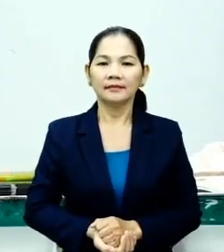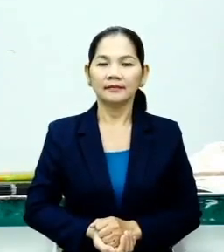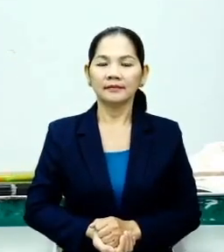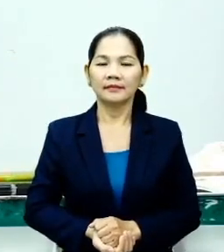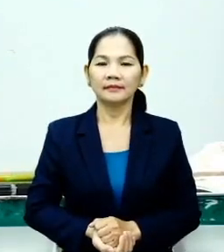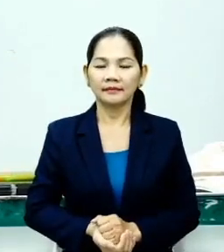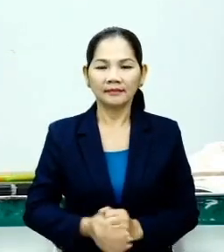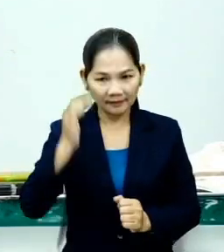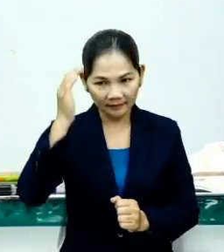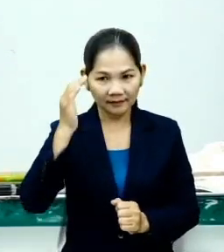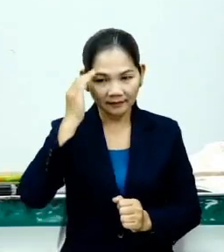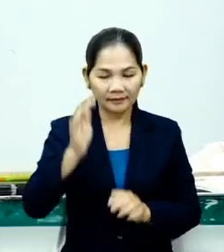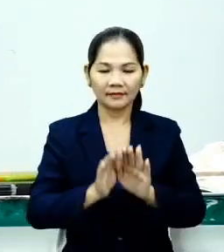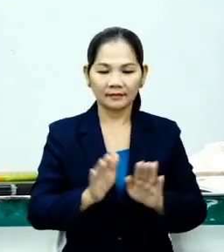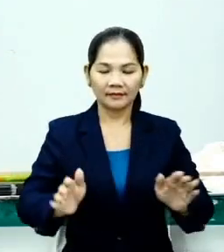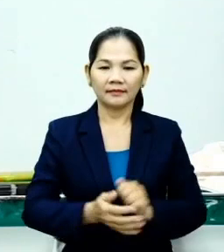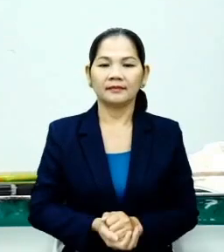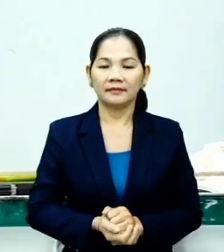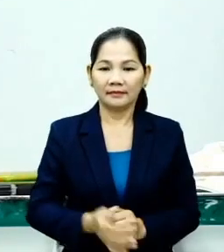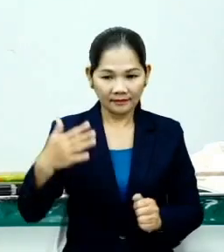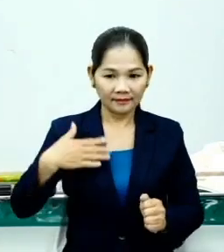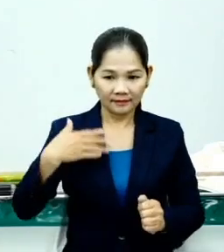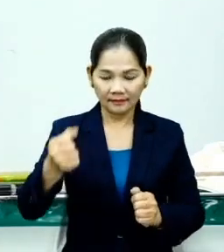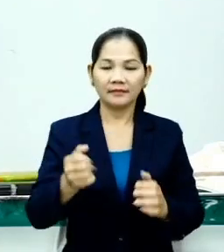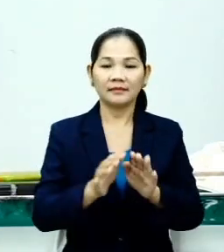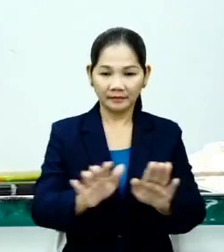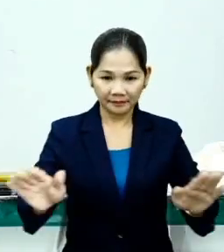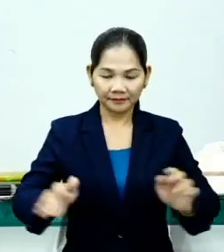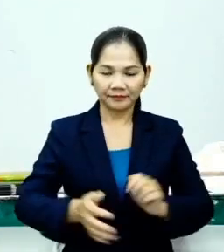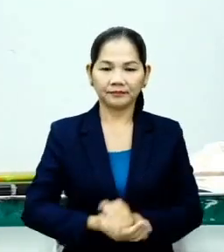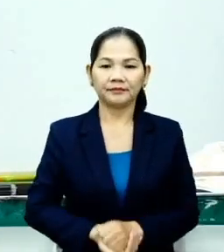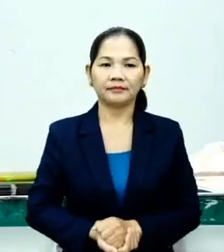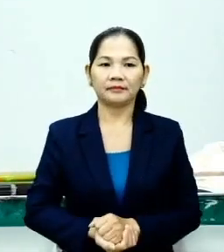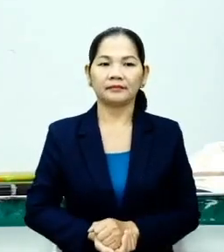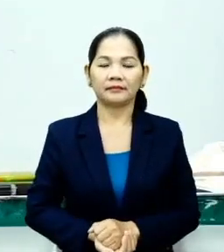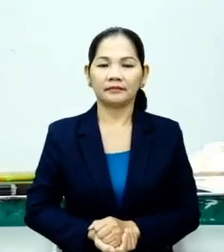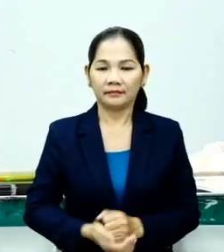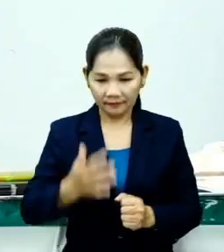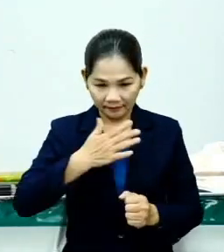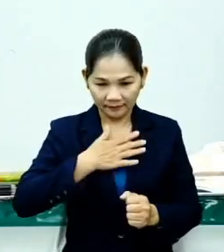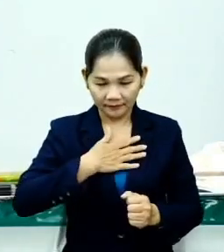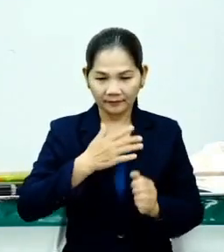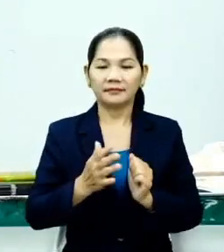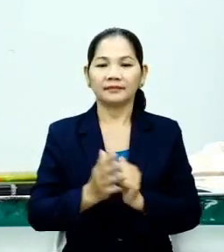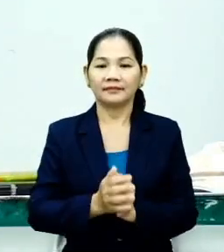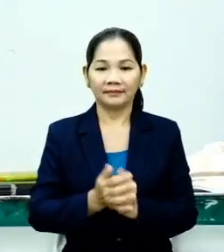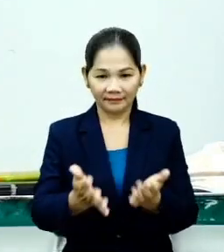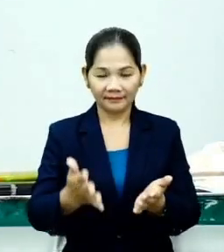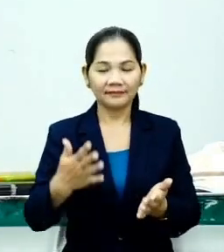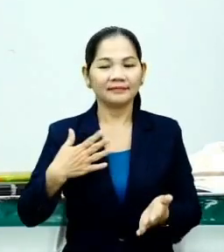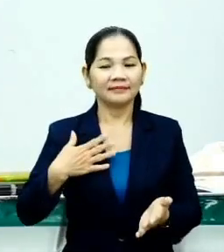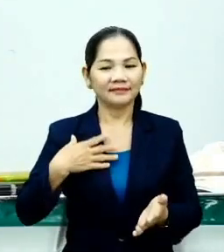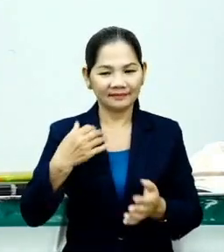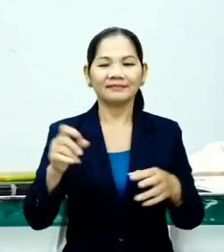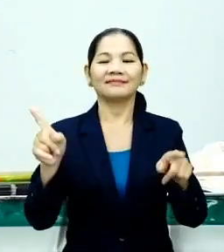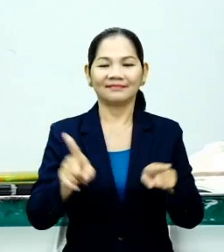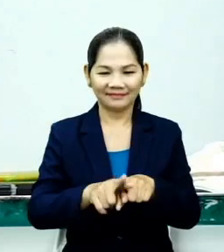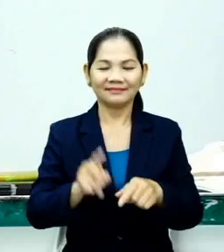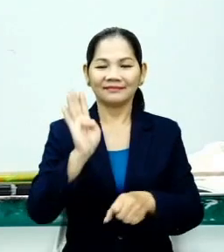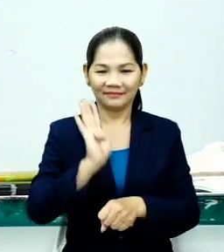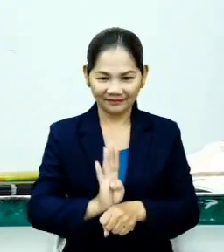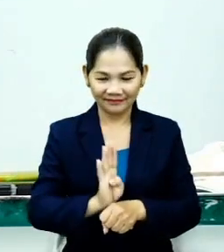nè cổ sẵn khâm thá, con tặng ốc nế, sọc sạch bái tặng ốc nế nó con á. Chà, chôm này nè cổ, chà nè cổ sọc sạch bái thơm mà đà tê.